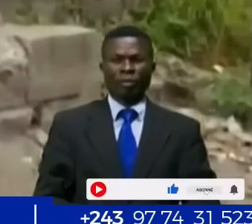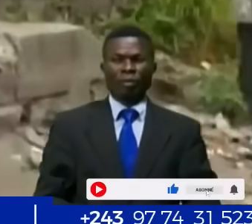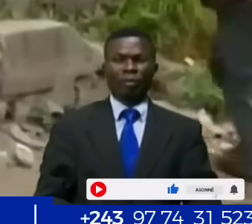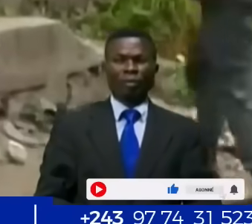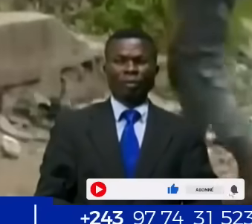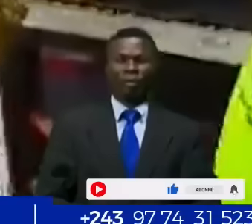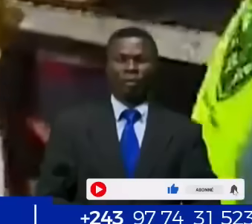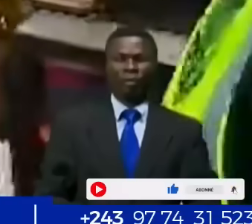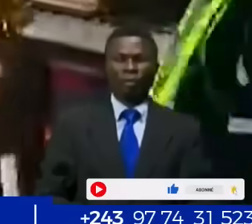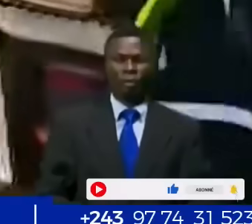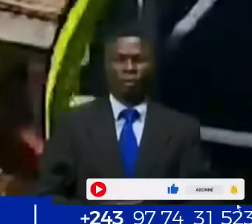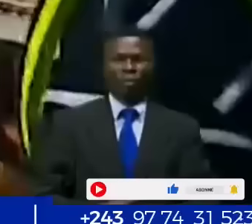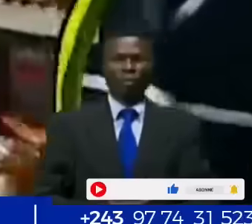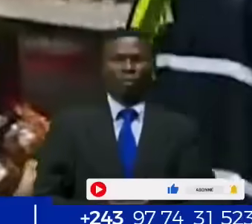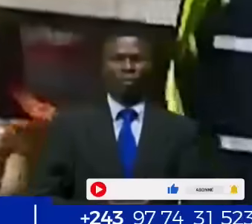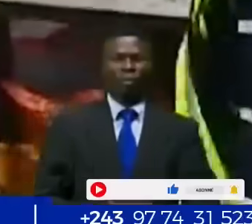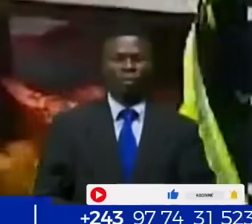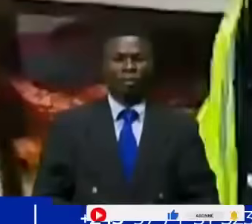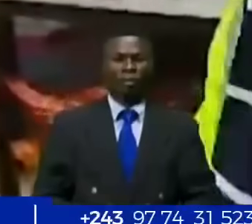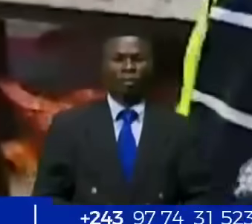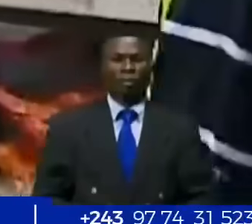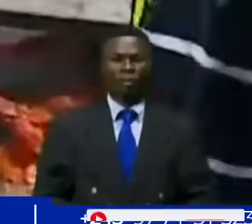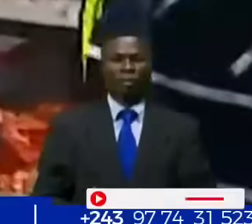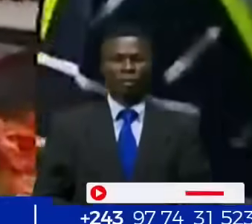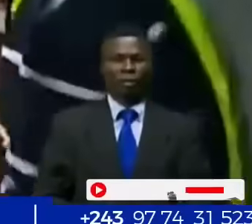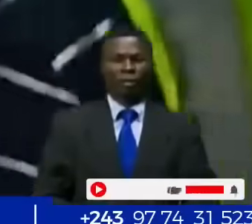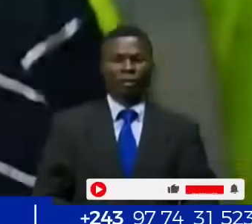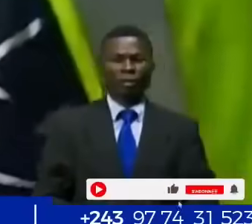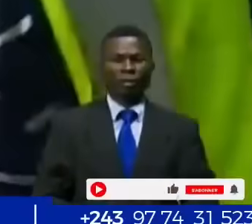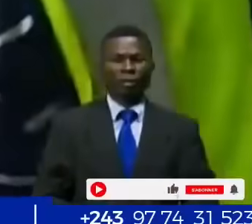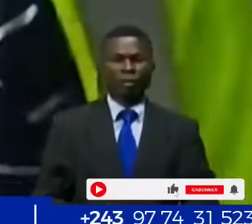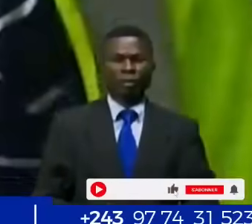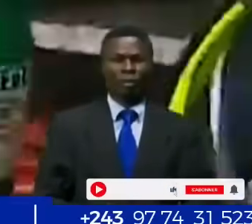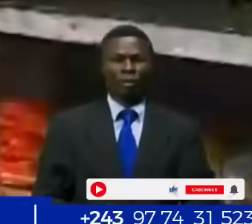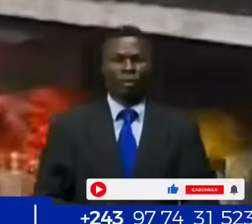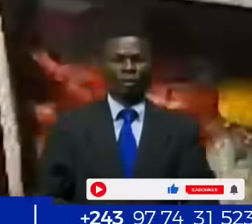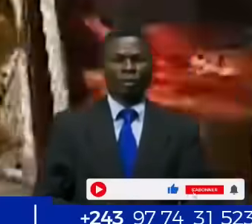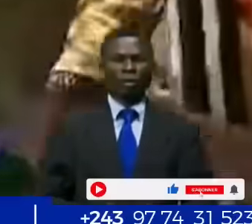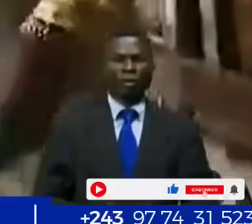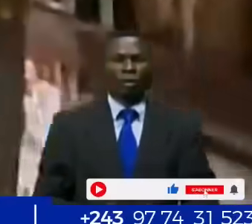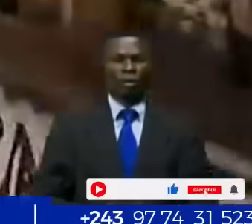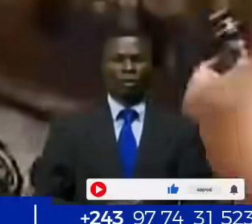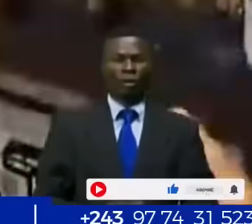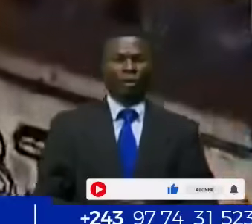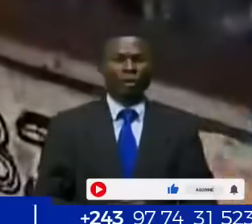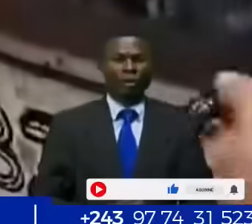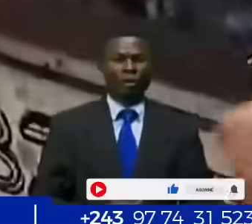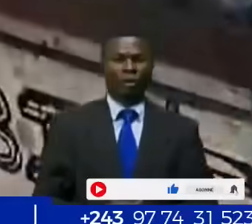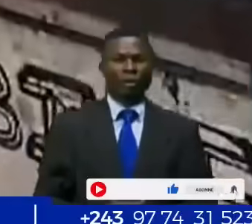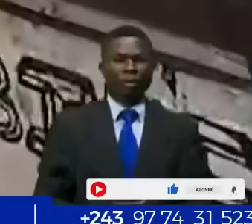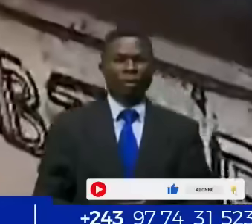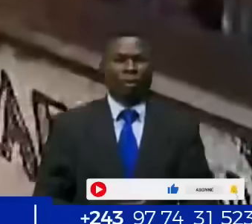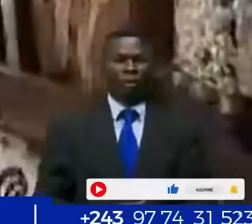jeune consommateur à plusieurs dangers. Ces liqueurs dosées à plus de 50% et autres stupéfiants provoquent des accidents cardiovasculaires,